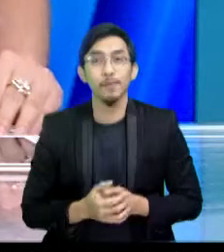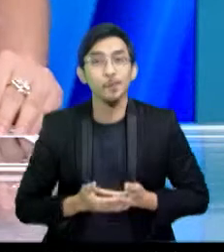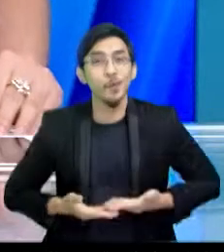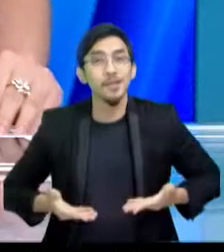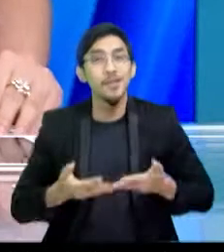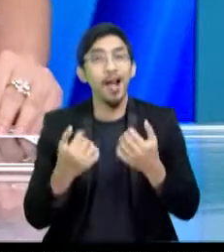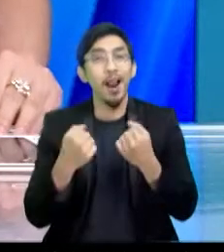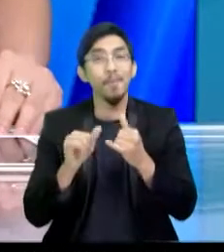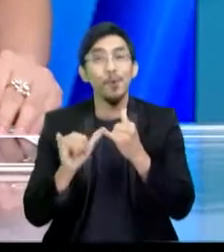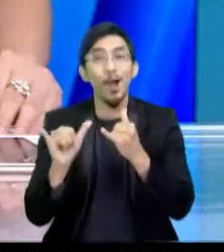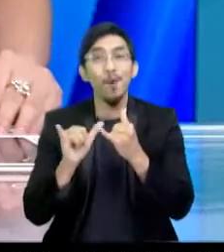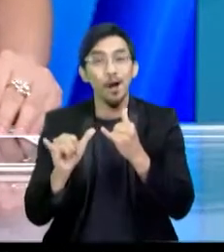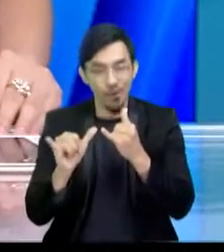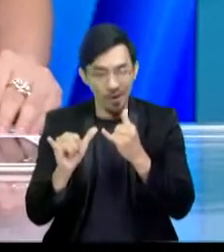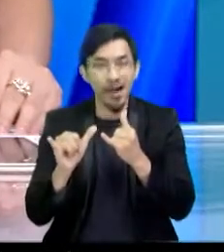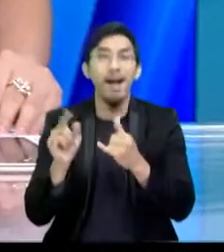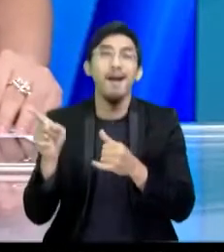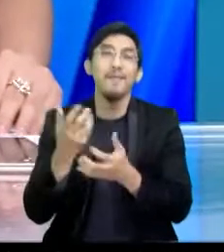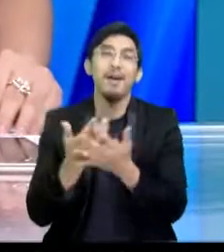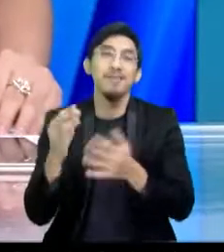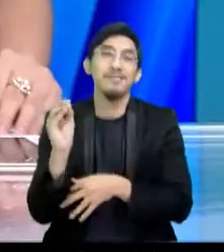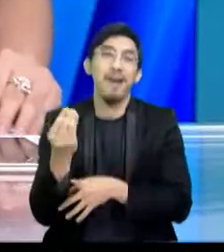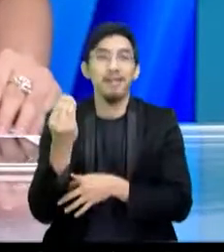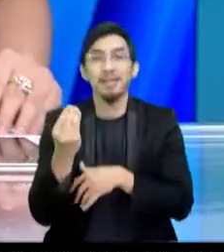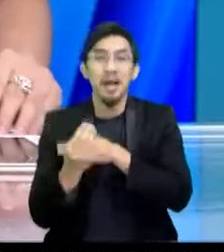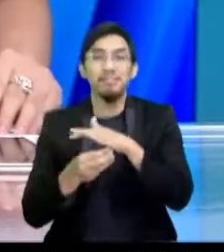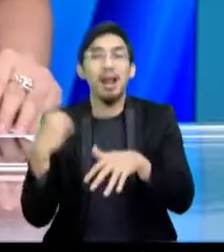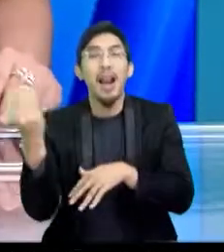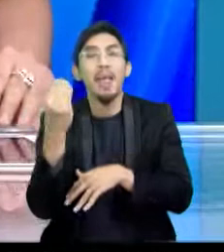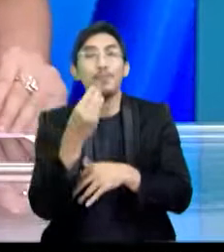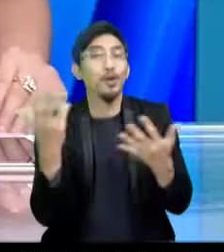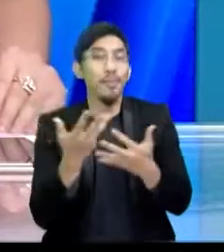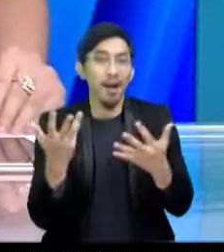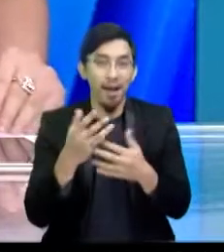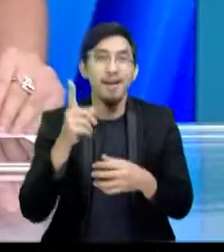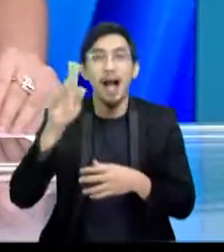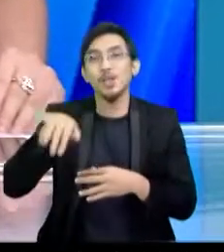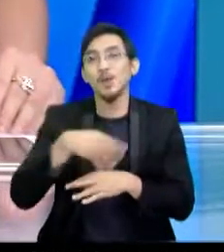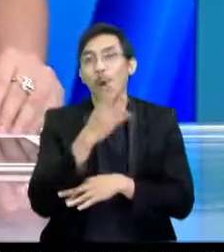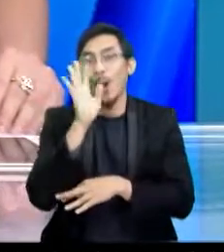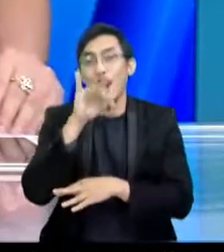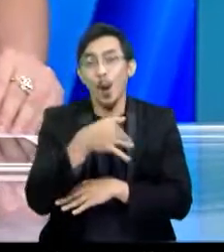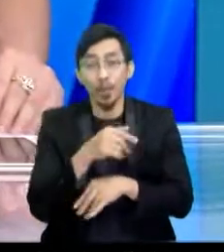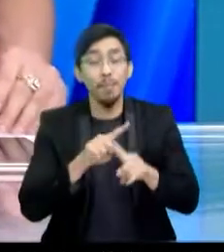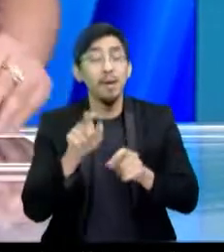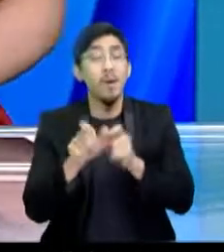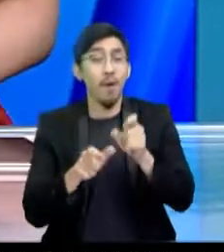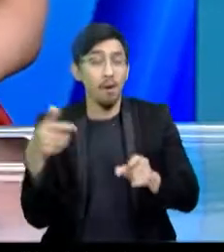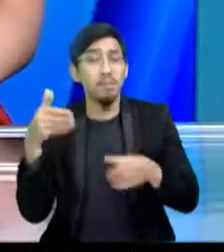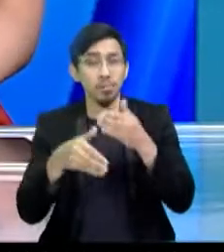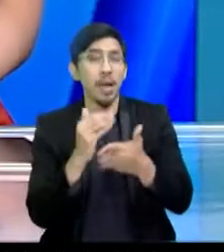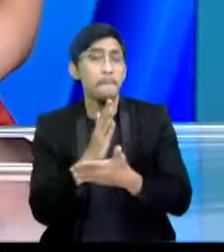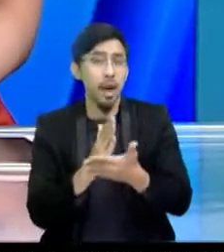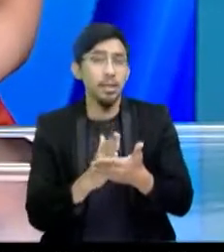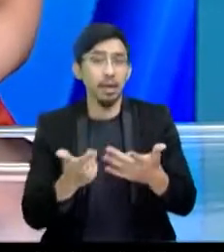Suasana libur tahun baru juga dimanfaatkan warga Jakarta dan sekitarnya untuk berlibur ke Taman Impian Jaya Ancol. Membatasi mobilitas